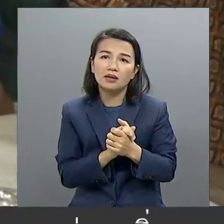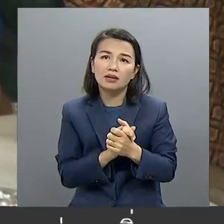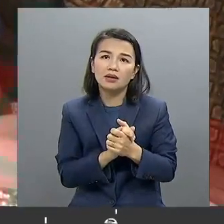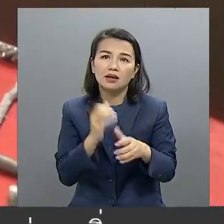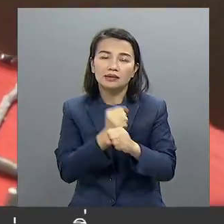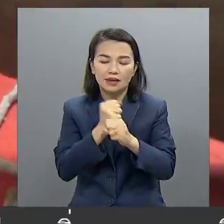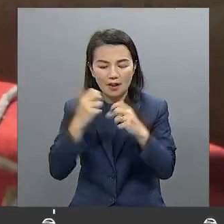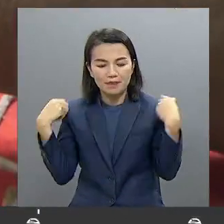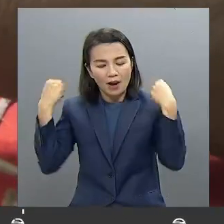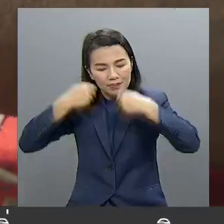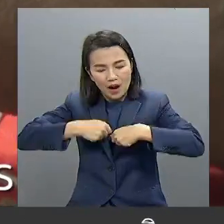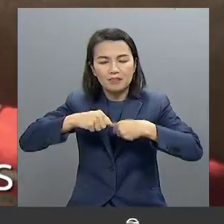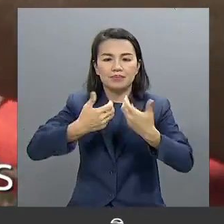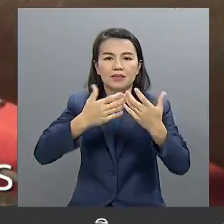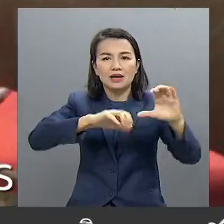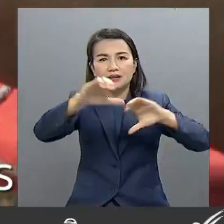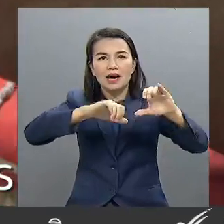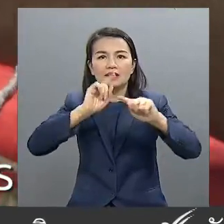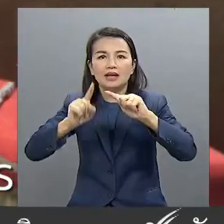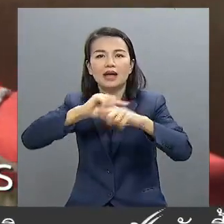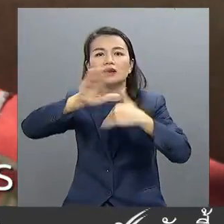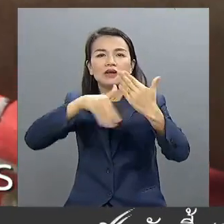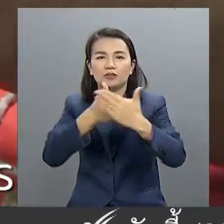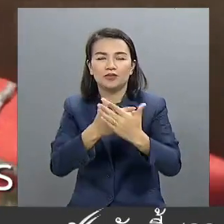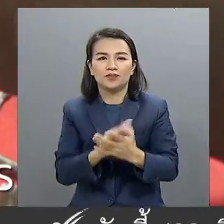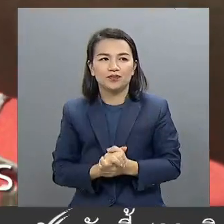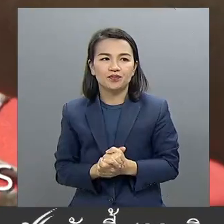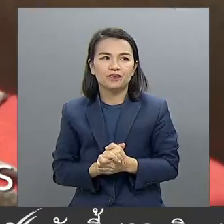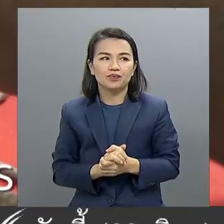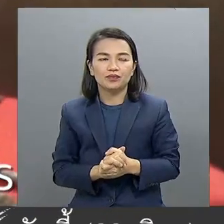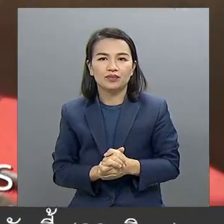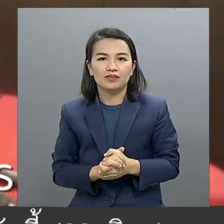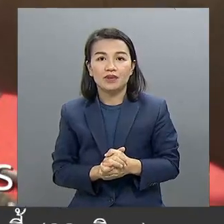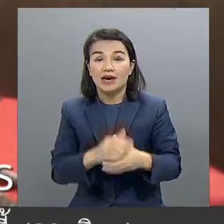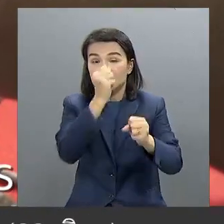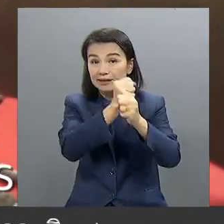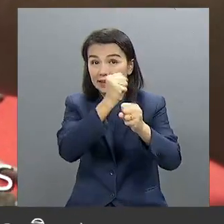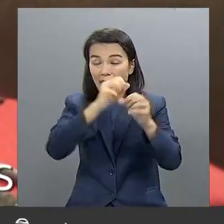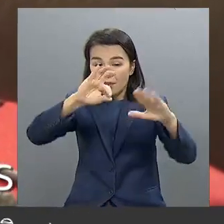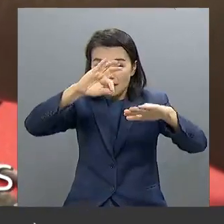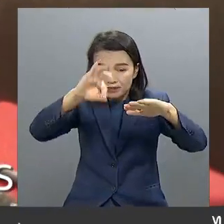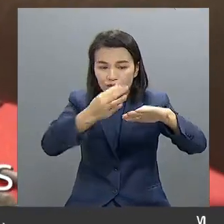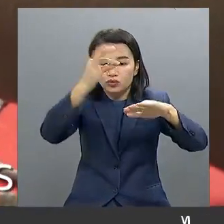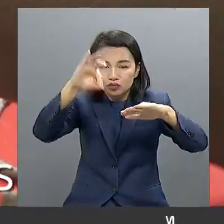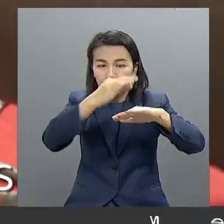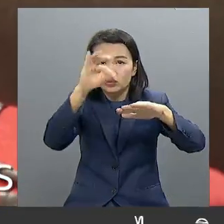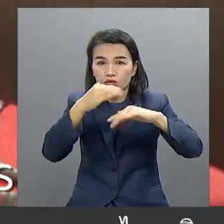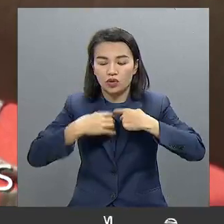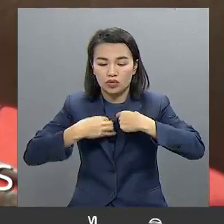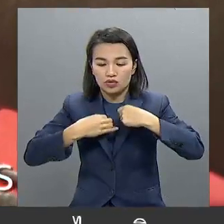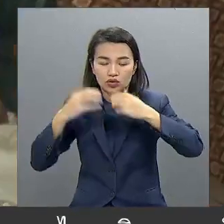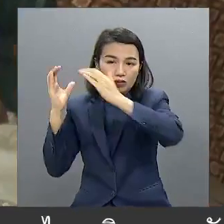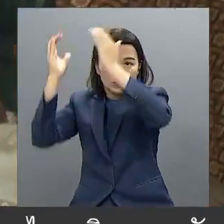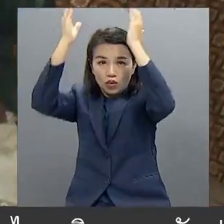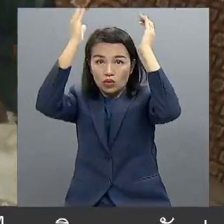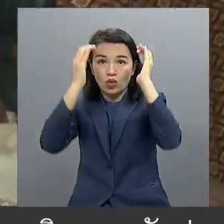วย มันทุกอย่างอะลูกแล้วก็การทำเย็บปกถงรอชุดโข้นเนี่ย ทำให้แ่เปรียกได้รับอะไรบ้างค